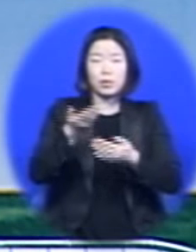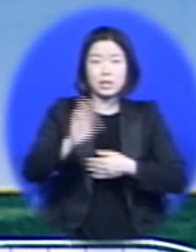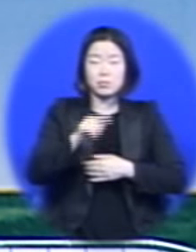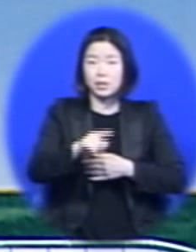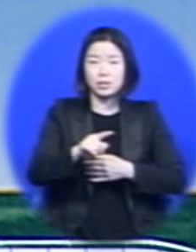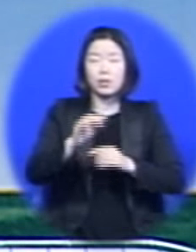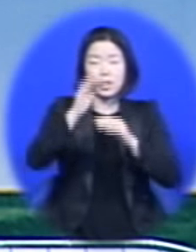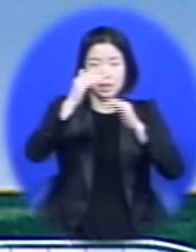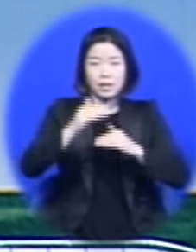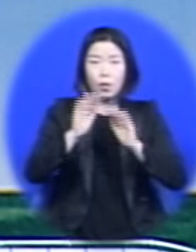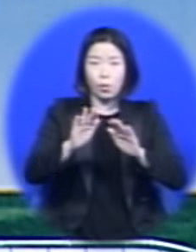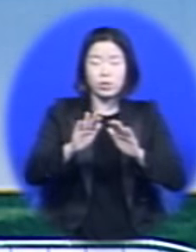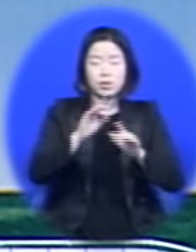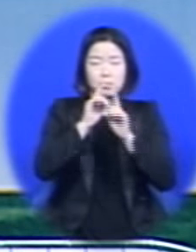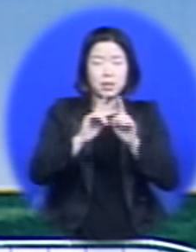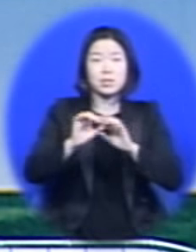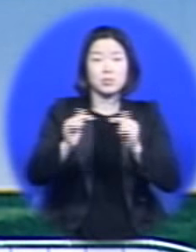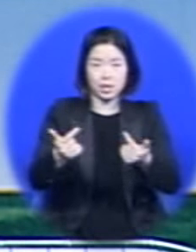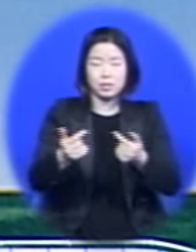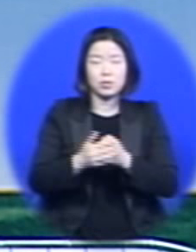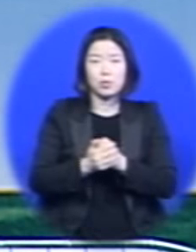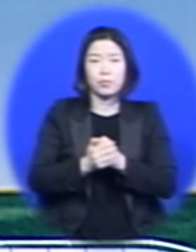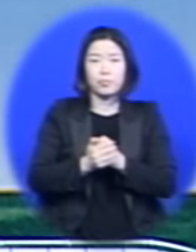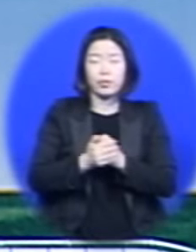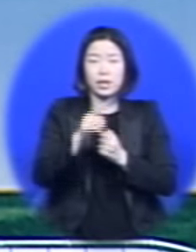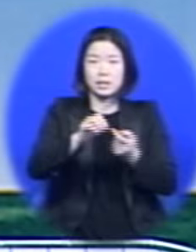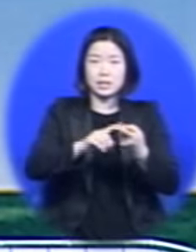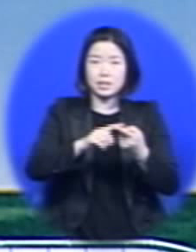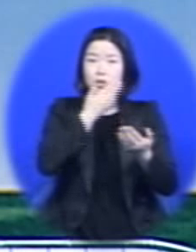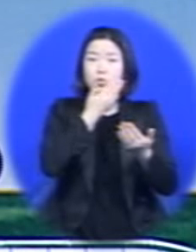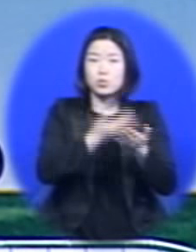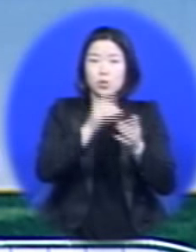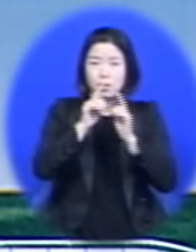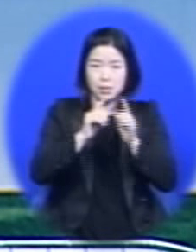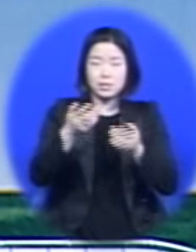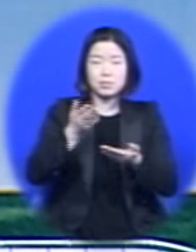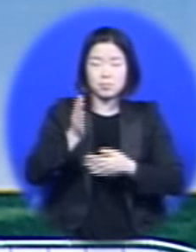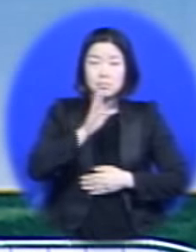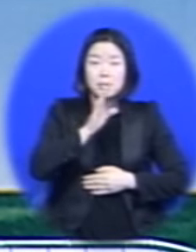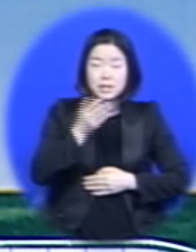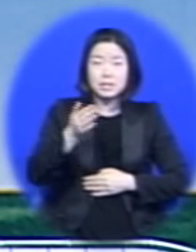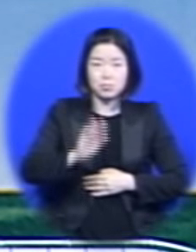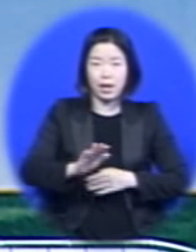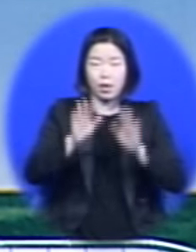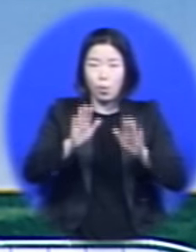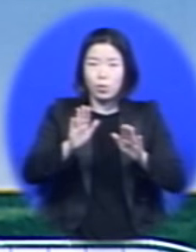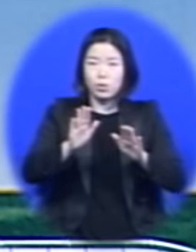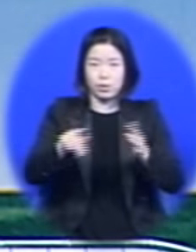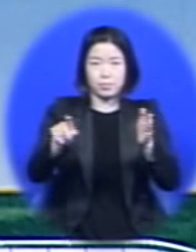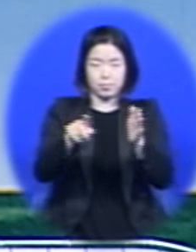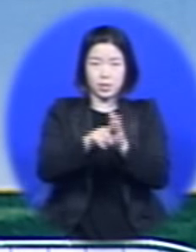그 자체는 굉장히 중요한 내용입니다. 그리고 오늘 본문은 이 믿음을 가르칠